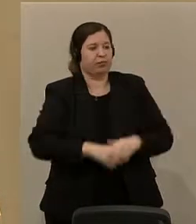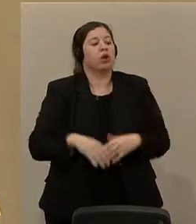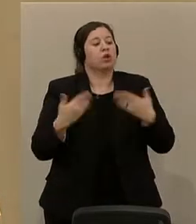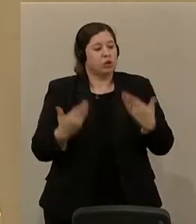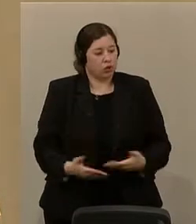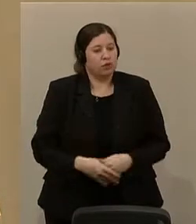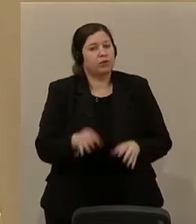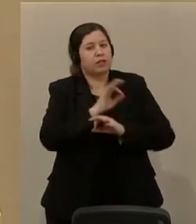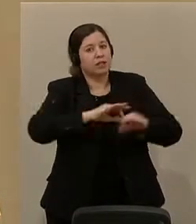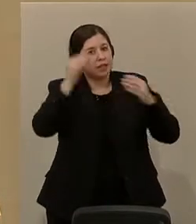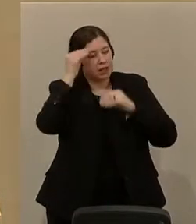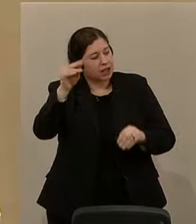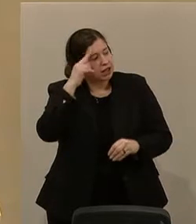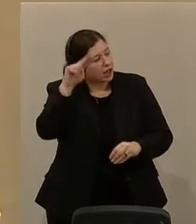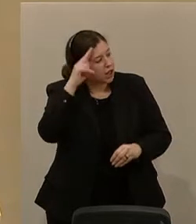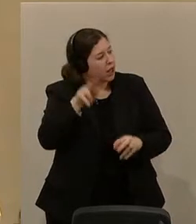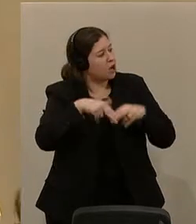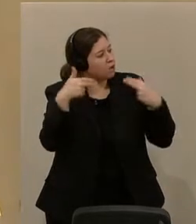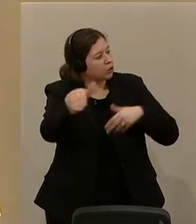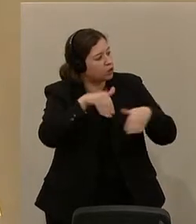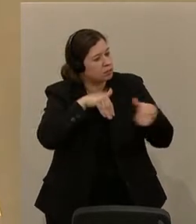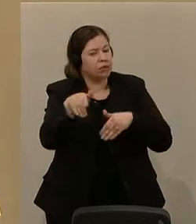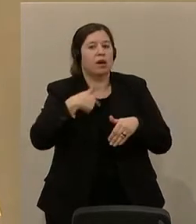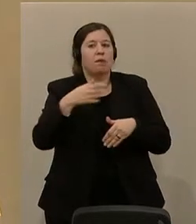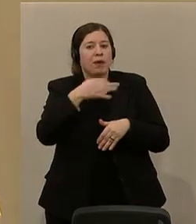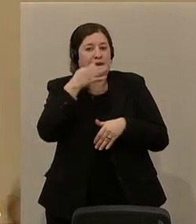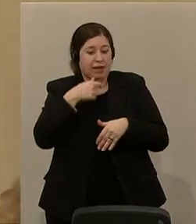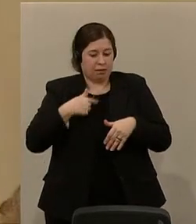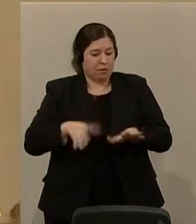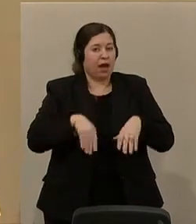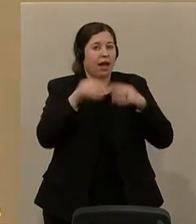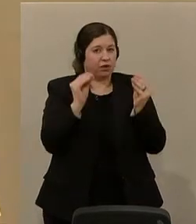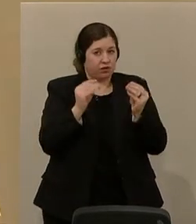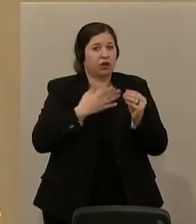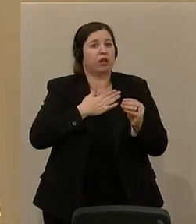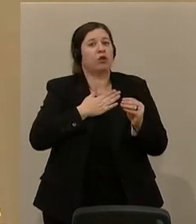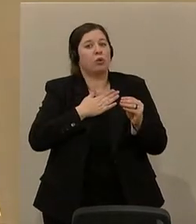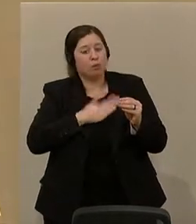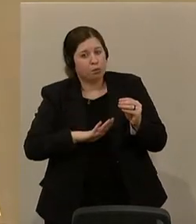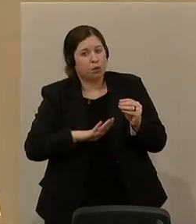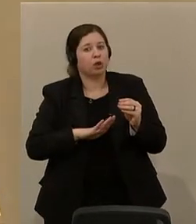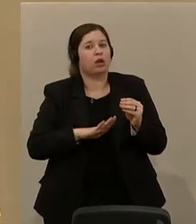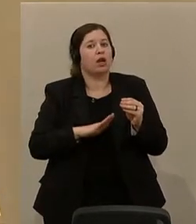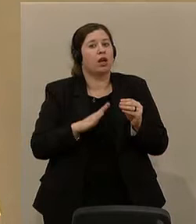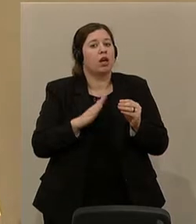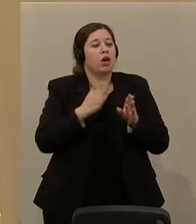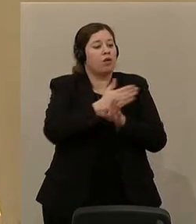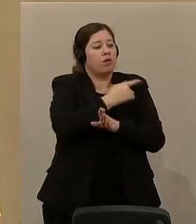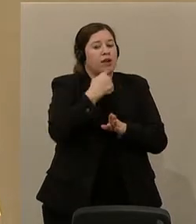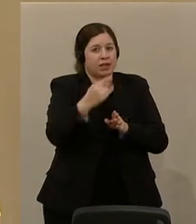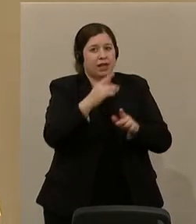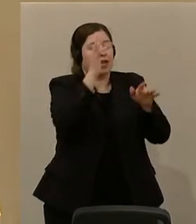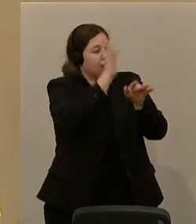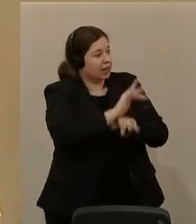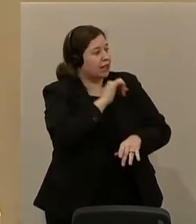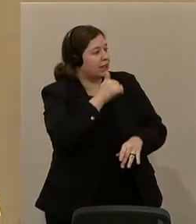sagte bundesminister nur ganz zu beginn meiner rede ich möchte vorab sagen dass die kritik die ich jetzt äußern werde natürlich